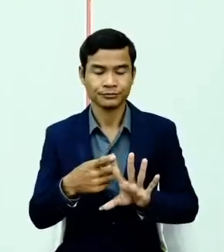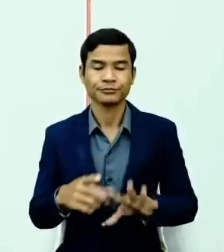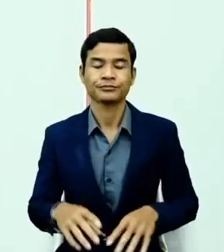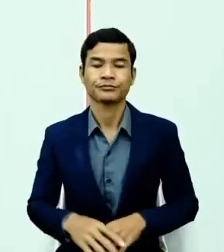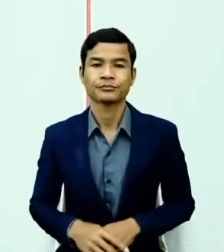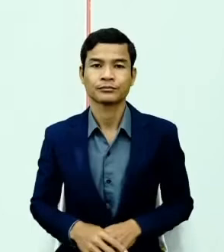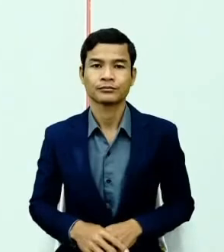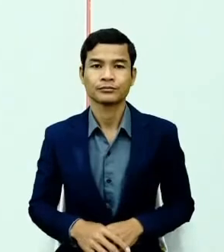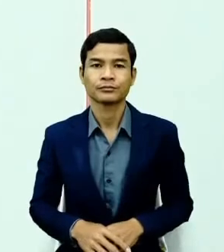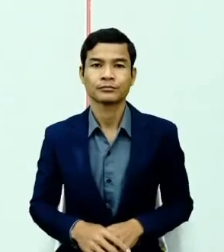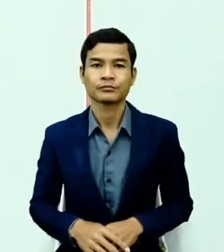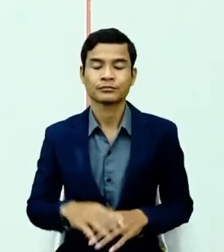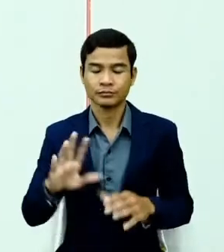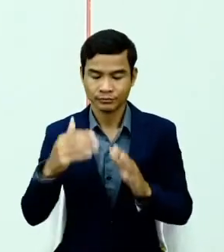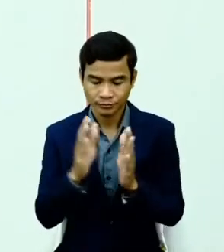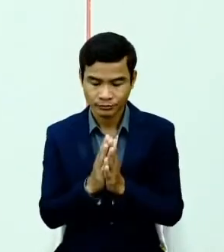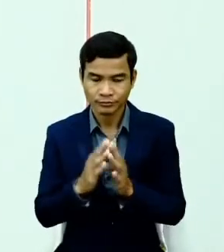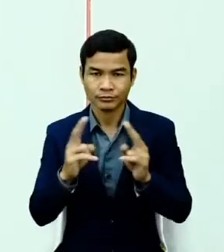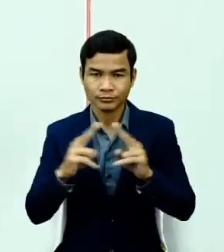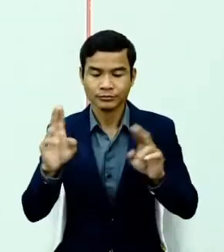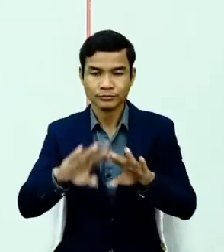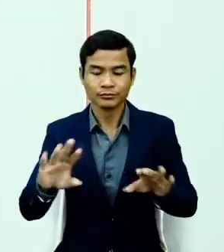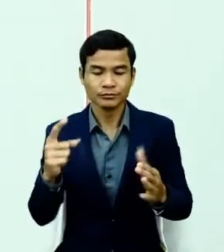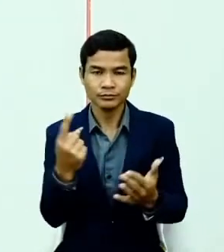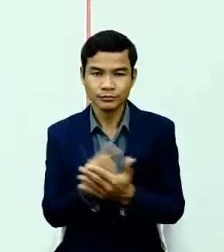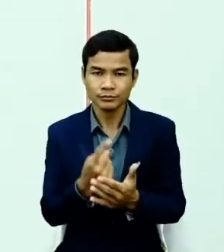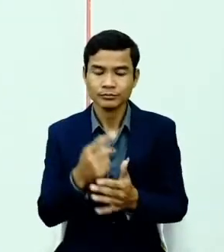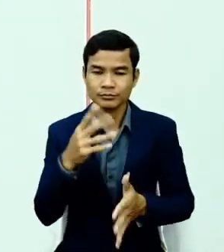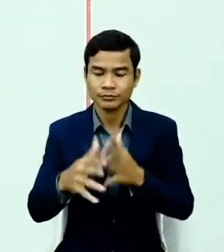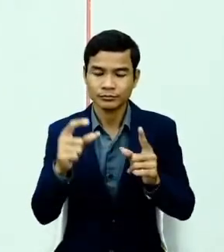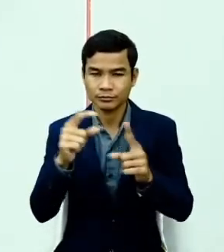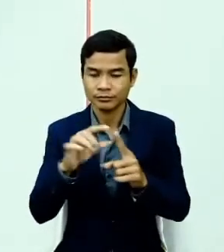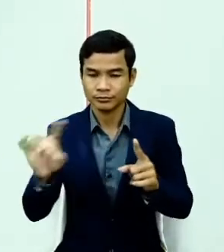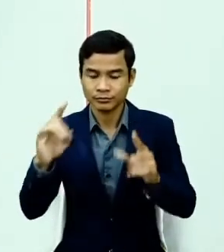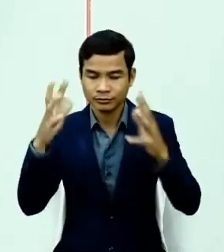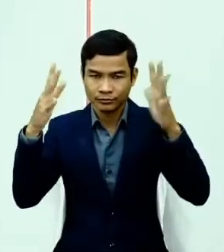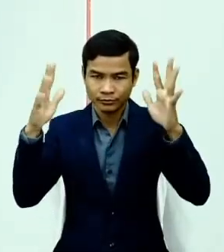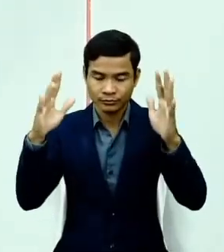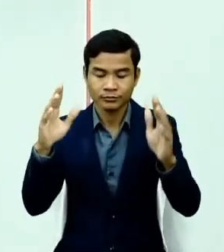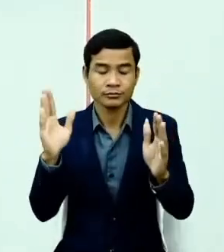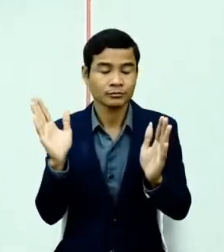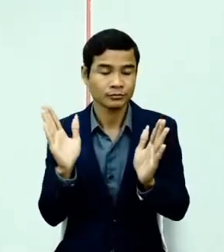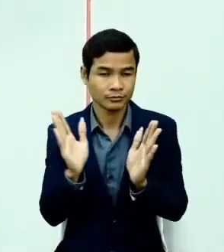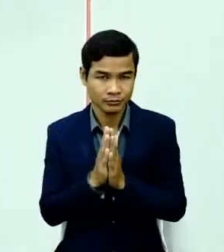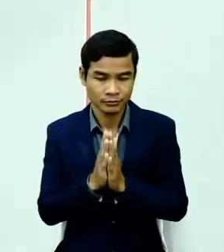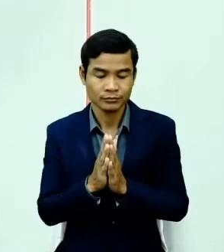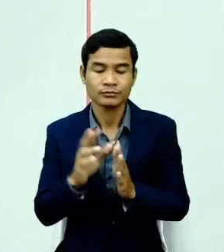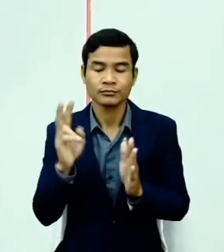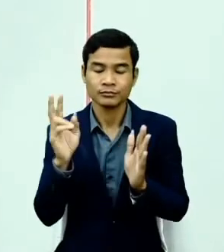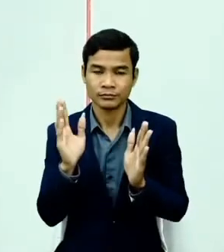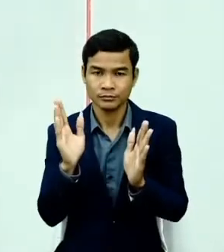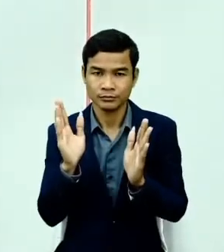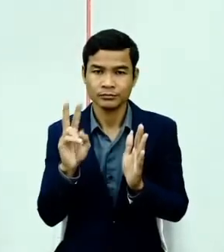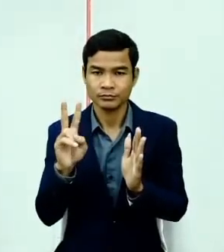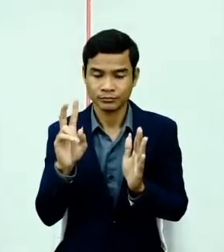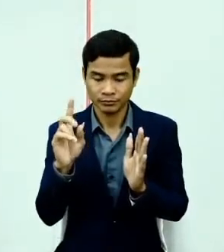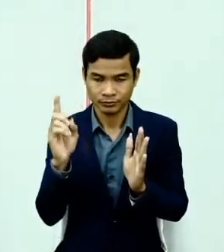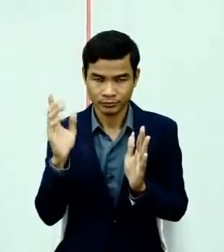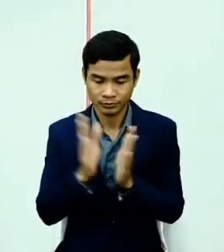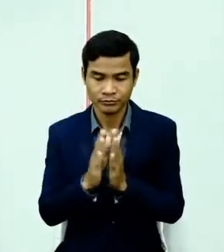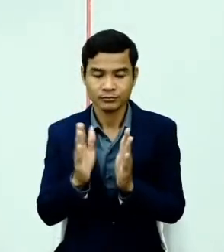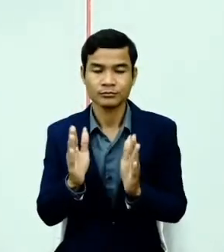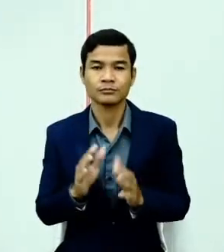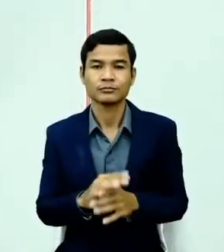លីចាអកូនកូនកូនដែលបានចូលរួមអានព្យាងណាកូនតែដៃម្ដងជាមួយអ្នកគ្រូមកកូន1ម្ដង